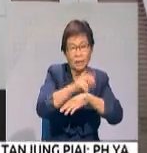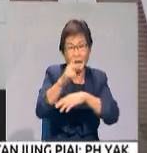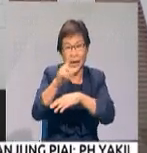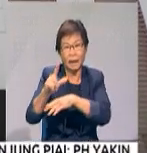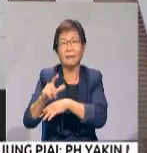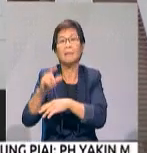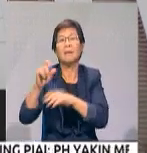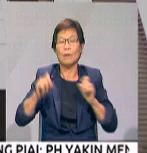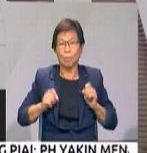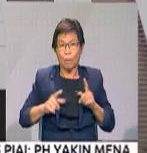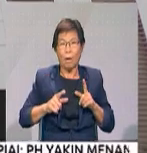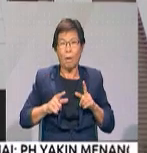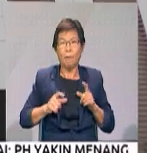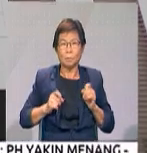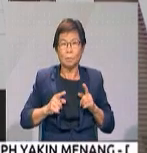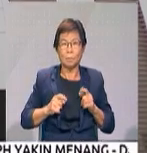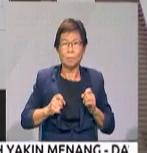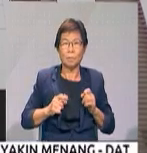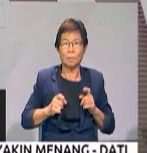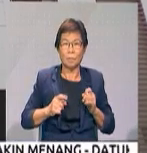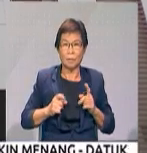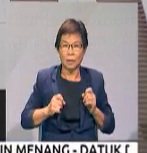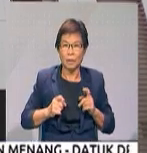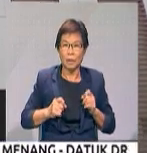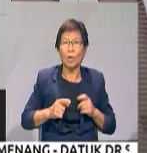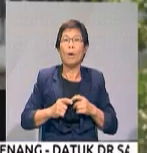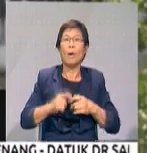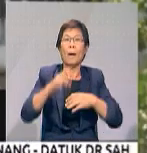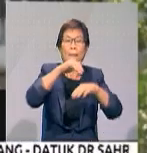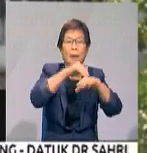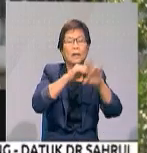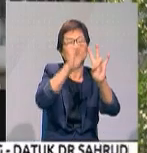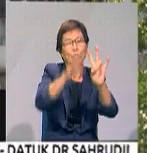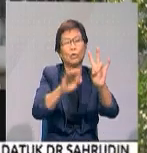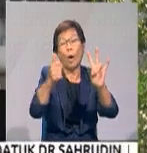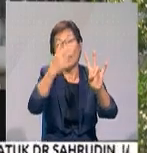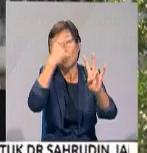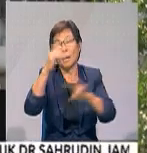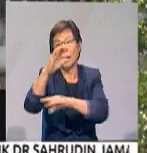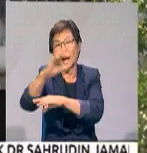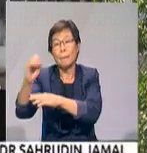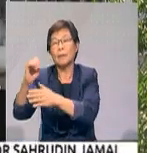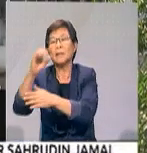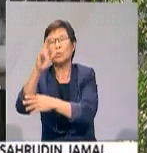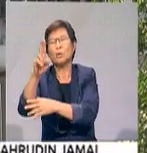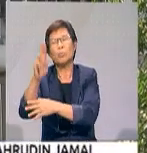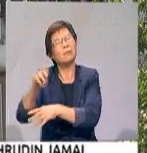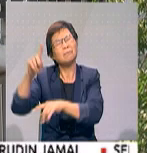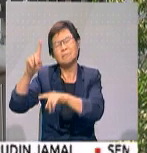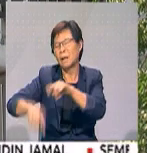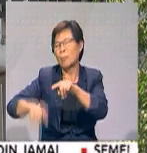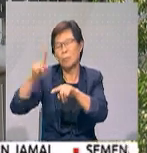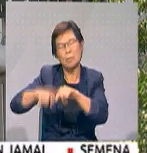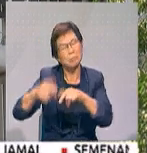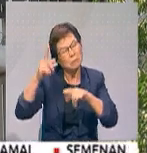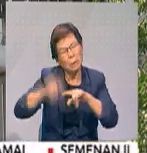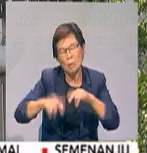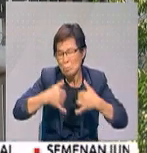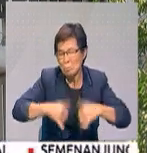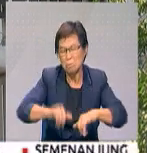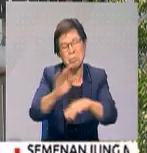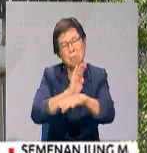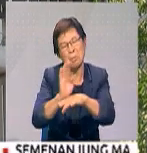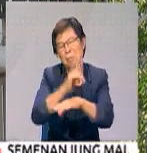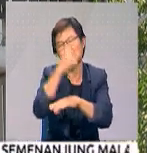Berhad sebagai pelikuidasi interim pada 7 Oktober kerana syarikat berkenaan tidak lagi boleh meneruskan